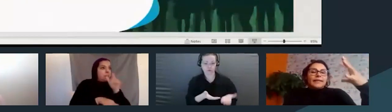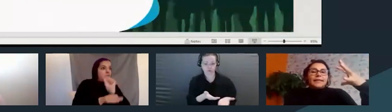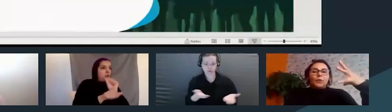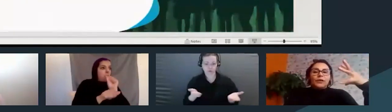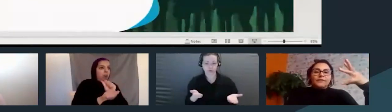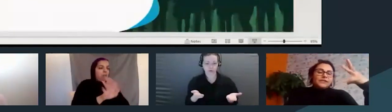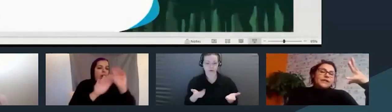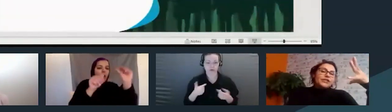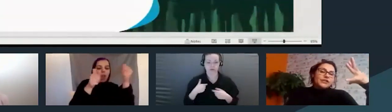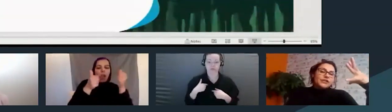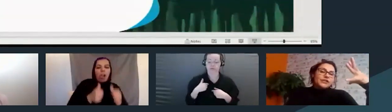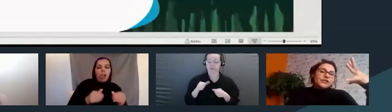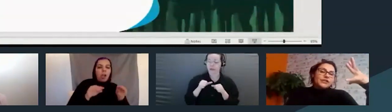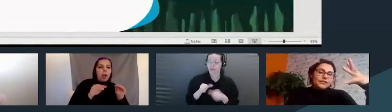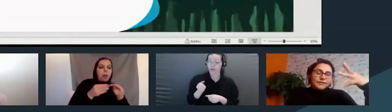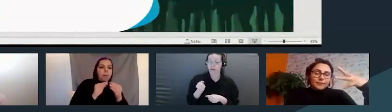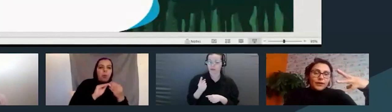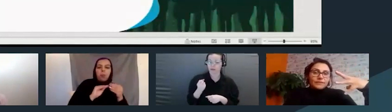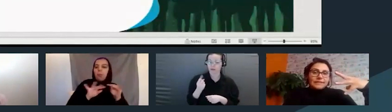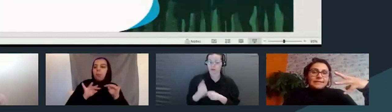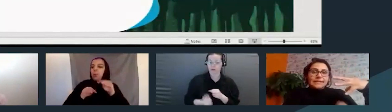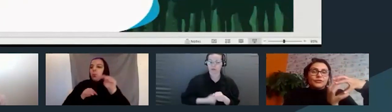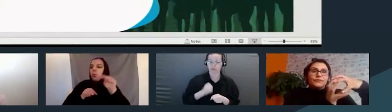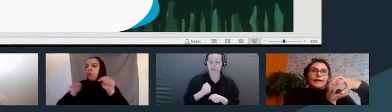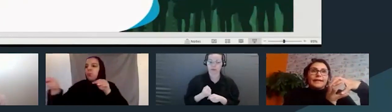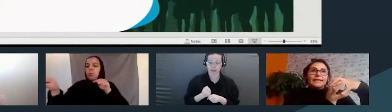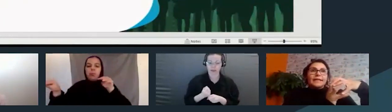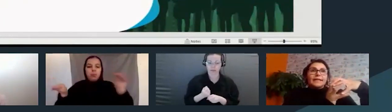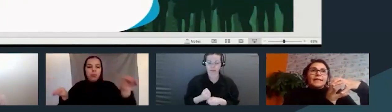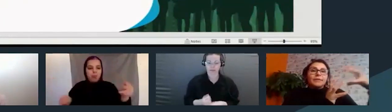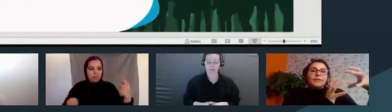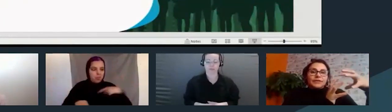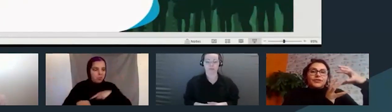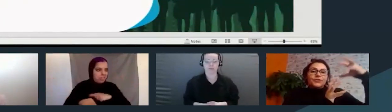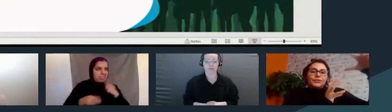On a appris que l'un des objectifs de la province, c'est pour retrouver des